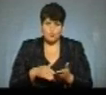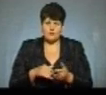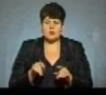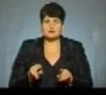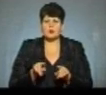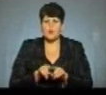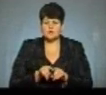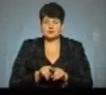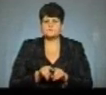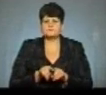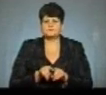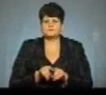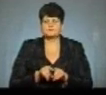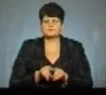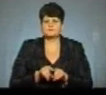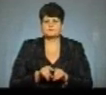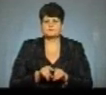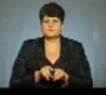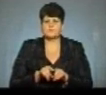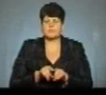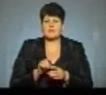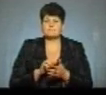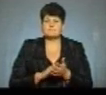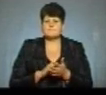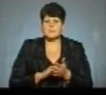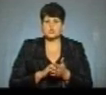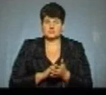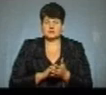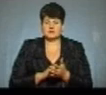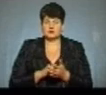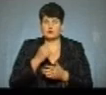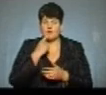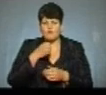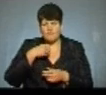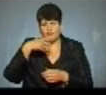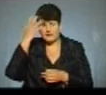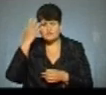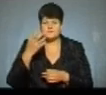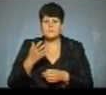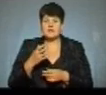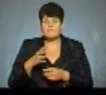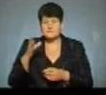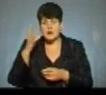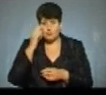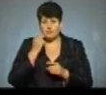також на ну, безпосередню причину, а саме крововилив. І враховуючи